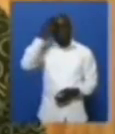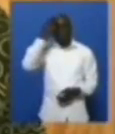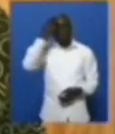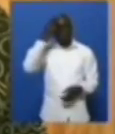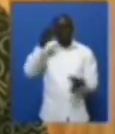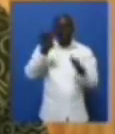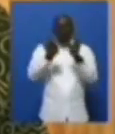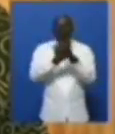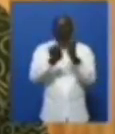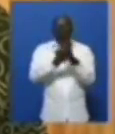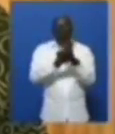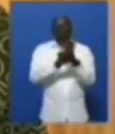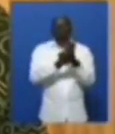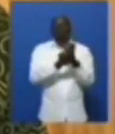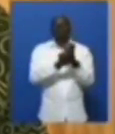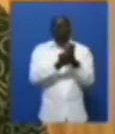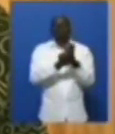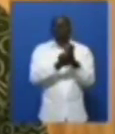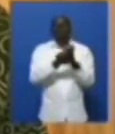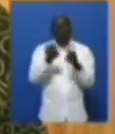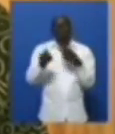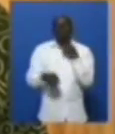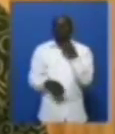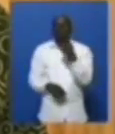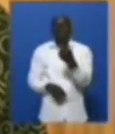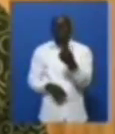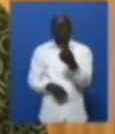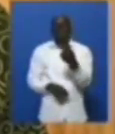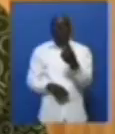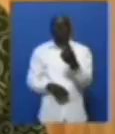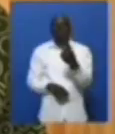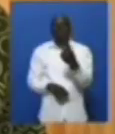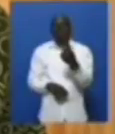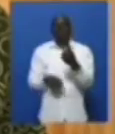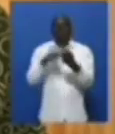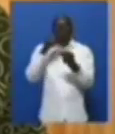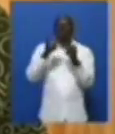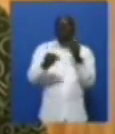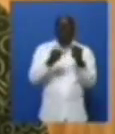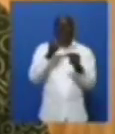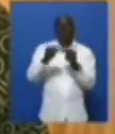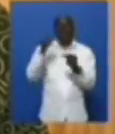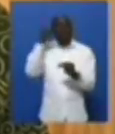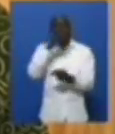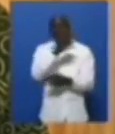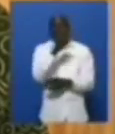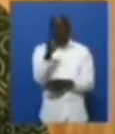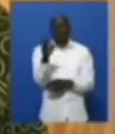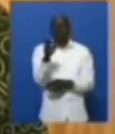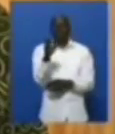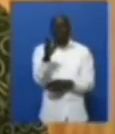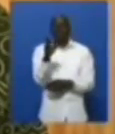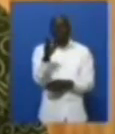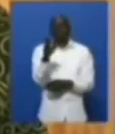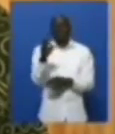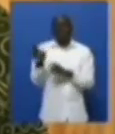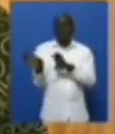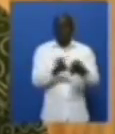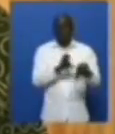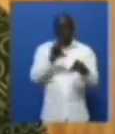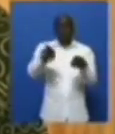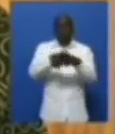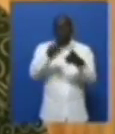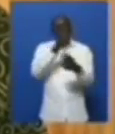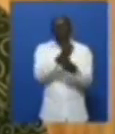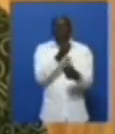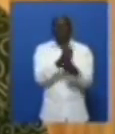exemplaire. Je dirais, c'est vrai au niveau des colonies françaises, il a fait le même travail, il a battu le même